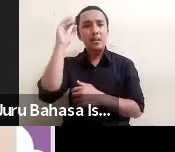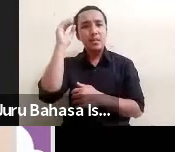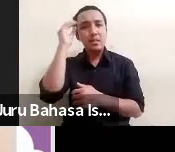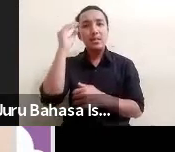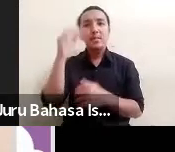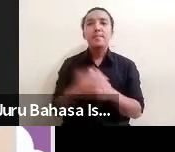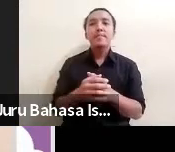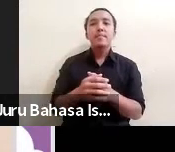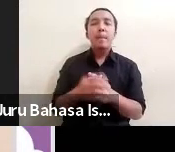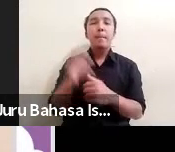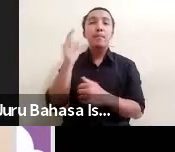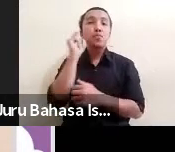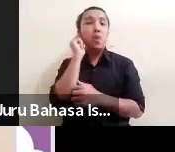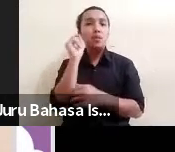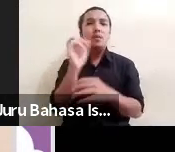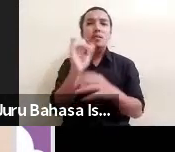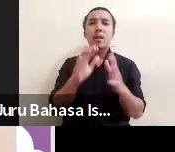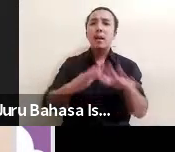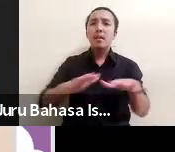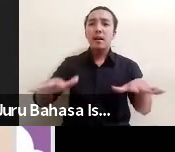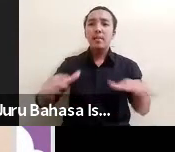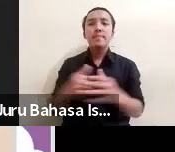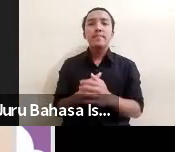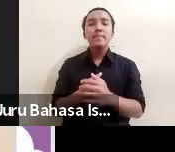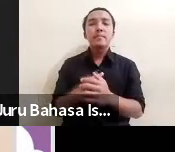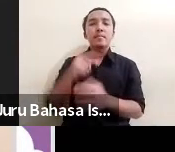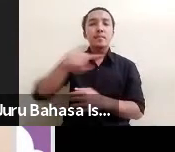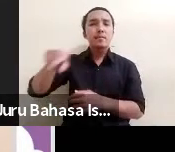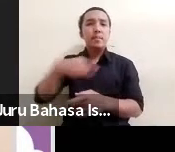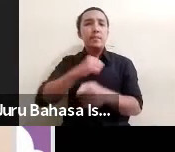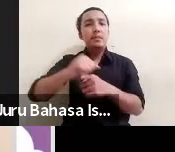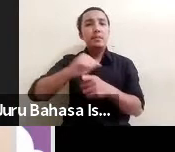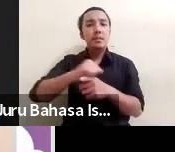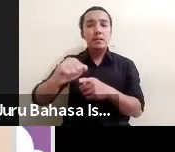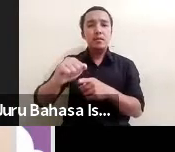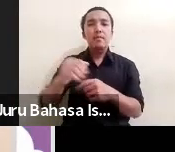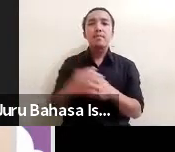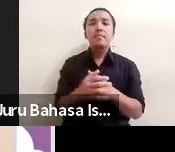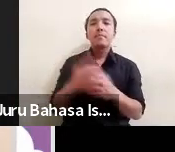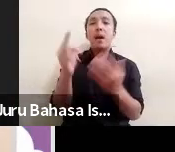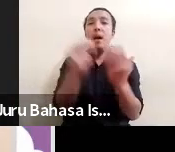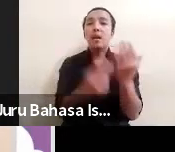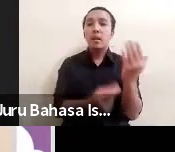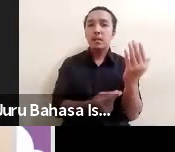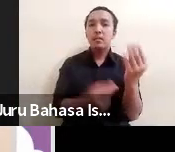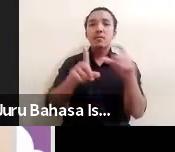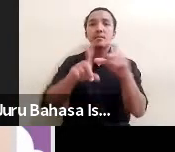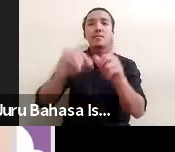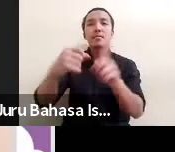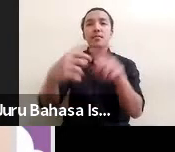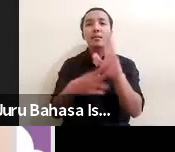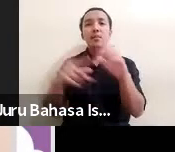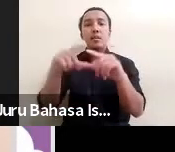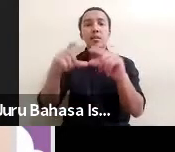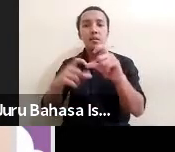Jadi ada pelatihan di situ. Kemudian kami latih juga dianggarkan di Diknas untuk melatih bahasa